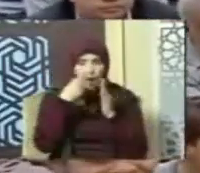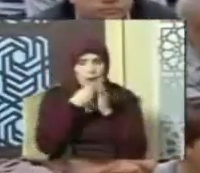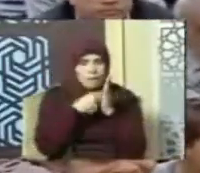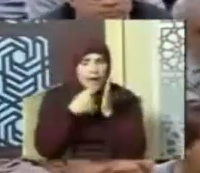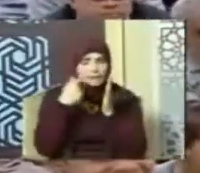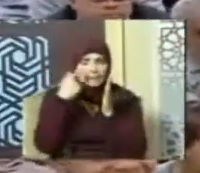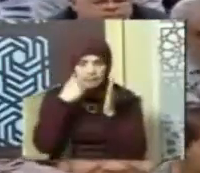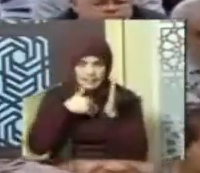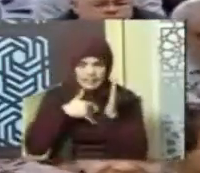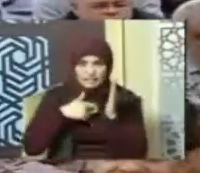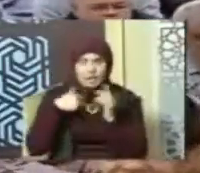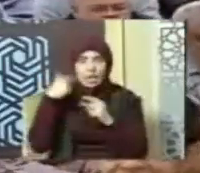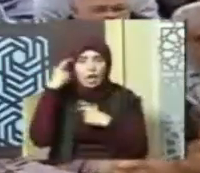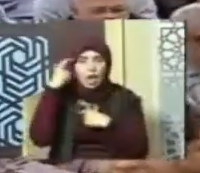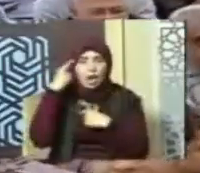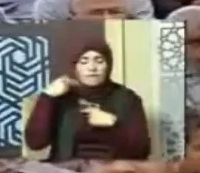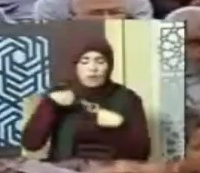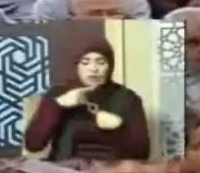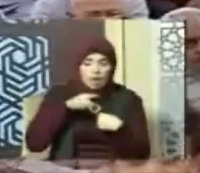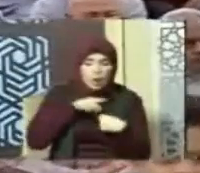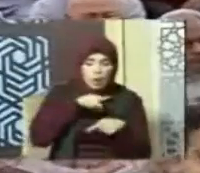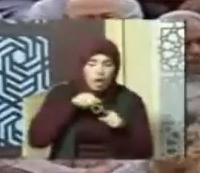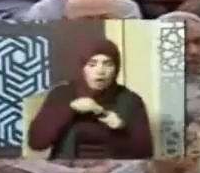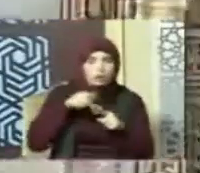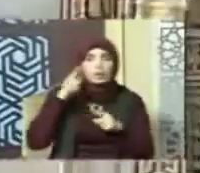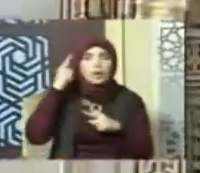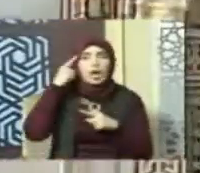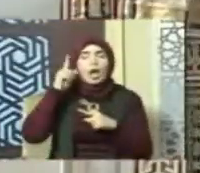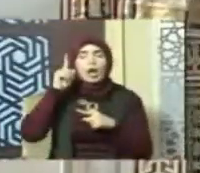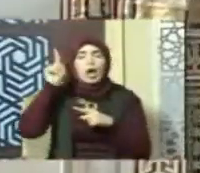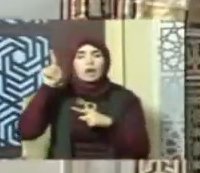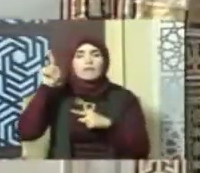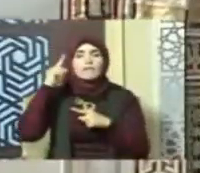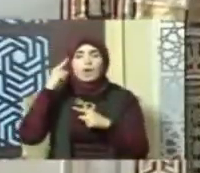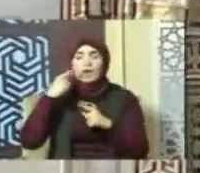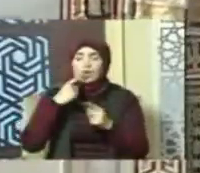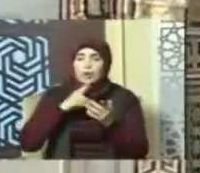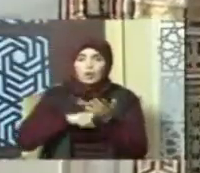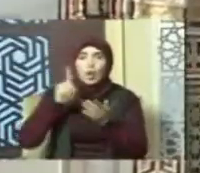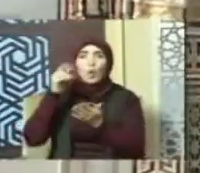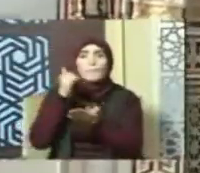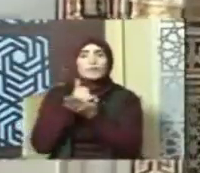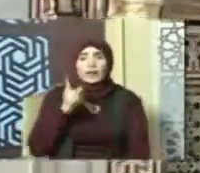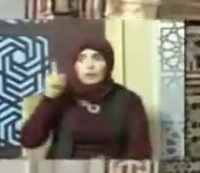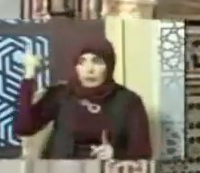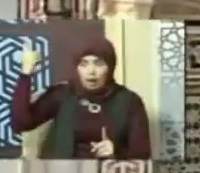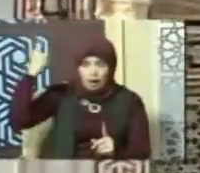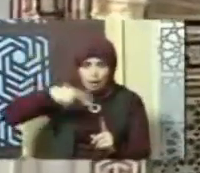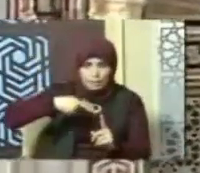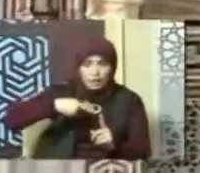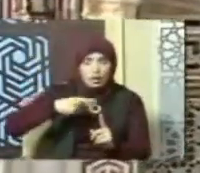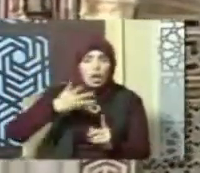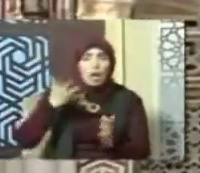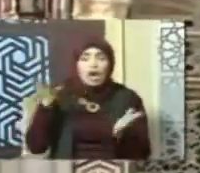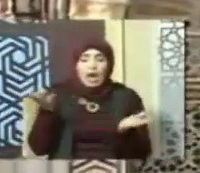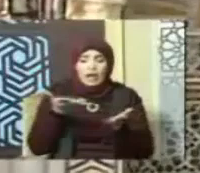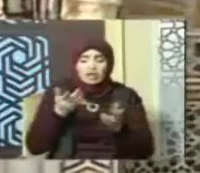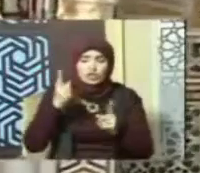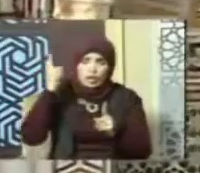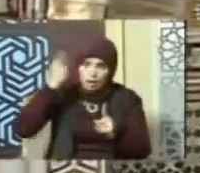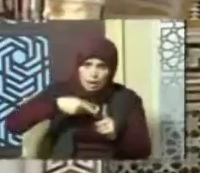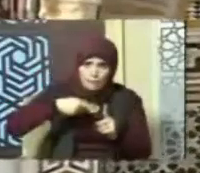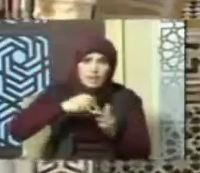الاعتماد عليه، وندرك أن أمره إذا أراد شيئا أن يقول له